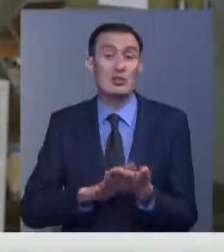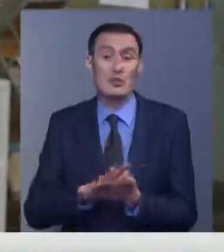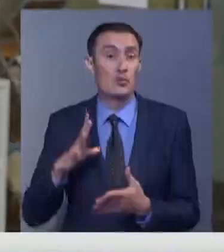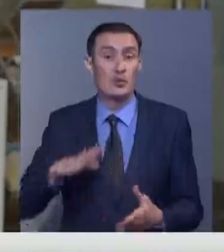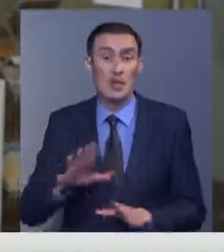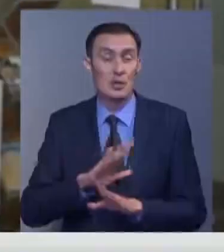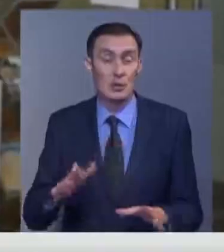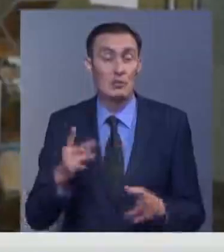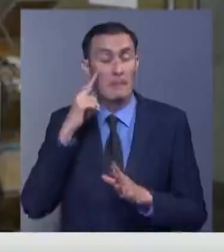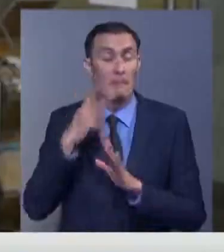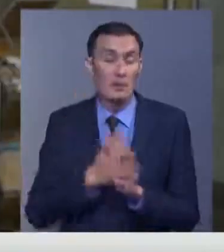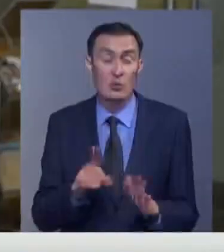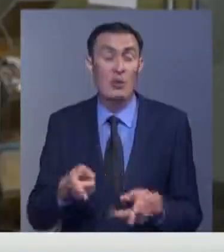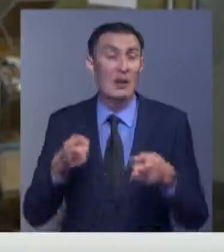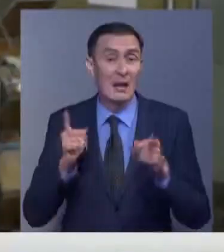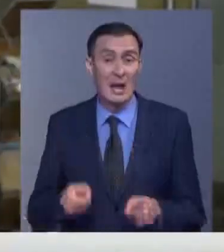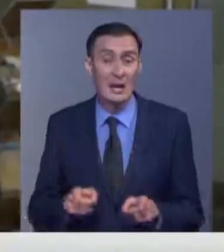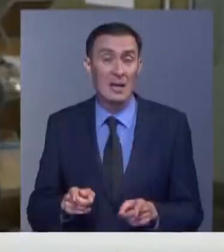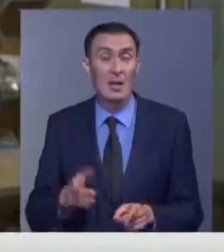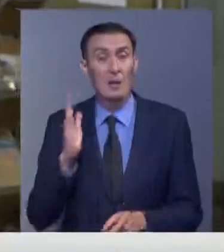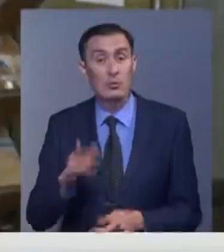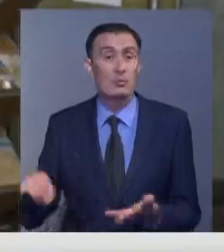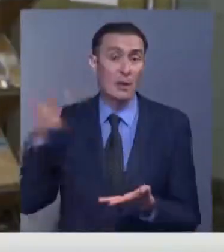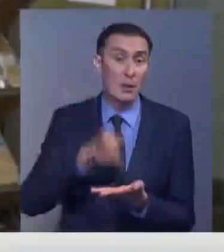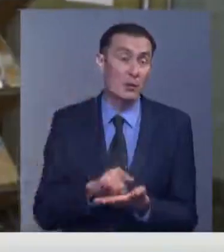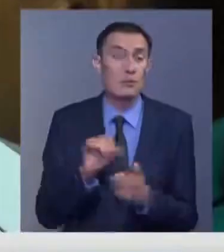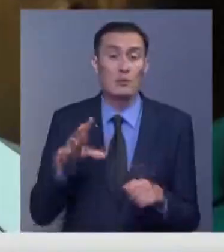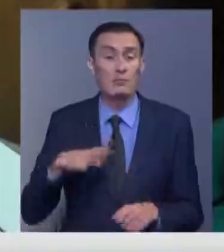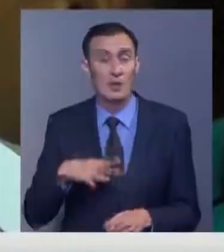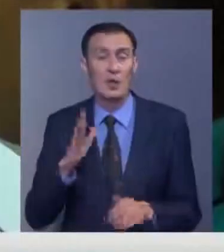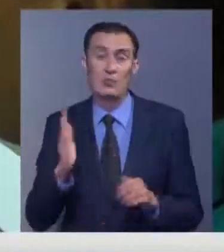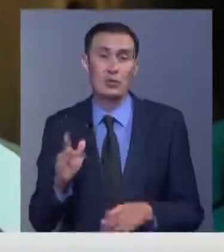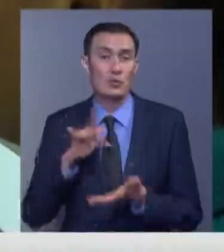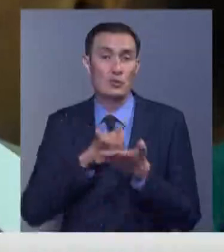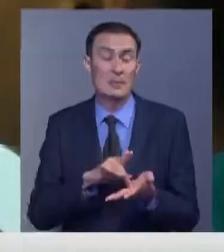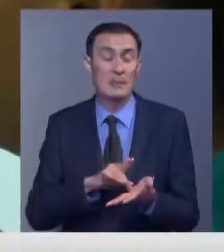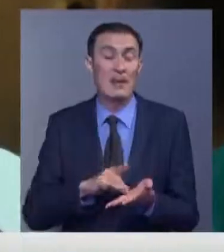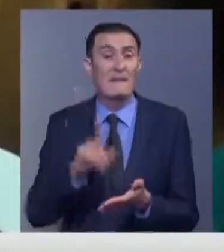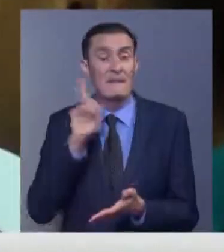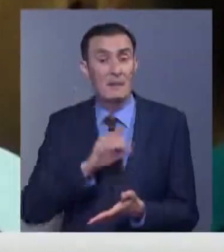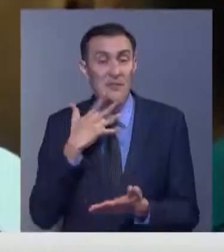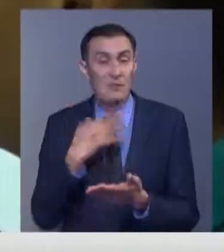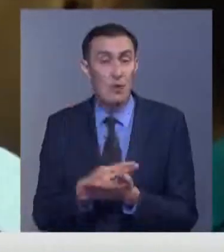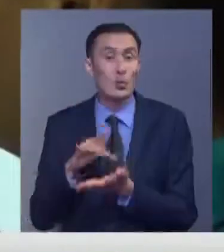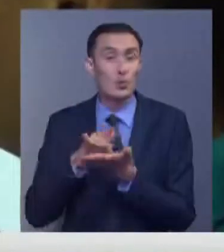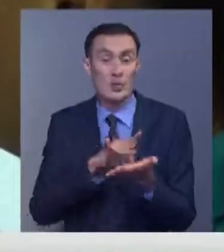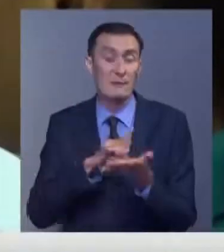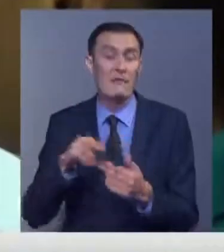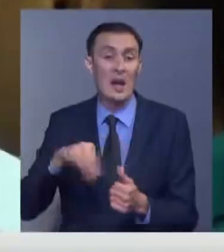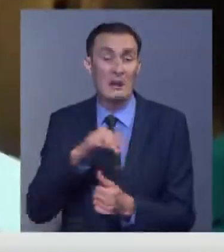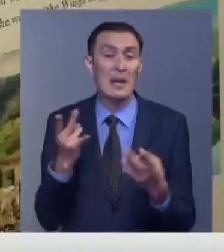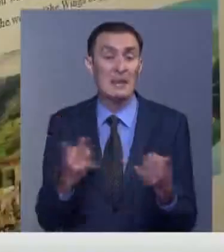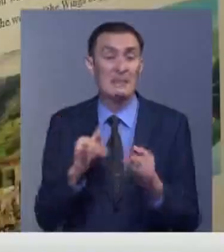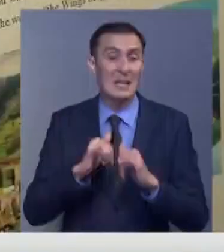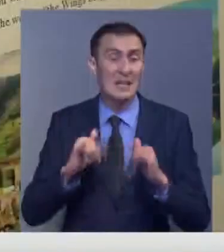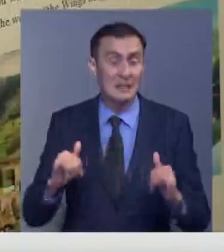то есть надо понять, то есть реально будут перелеты, будет какой-то туризм. Тем временем внутренний туризм, о необходимости